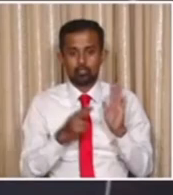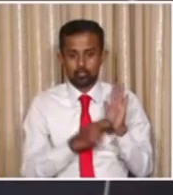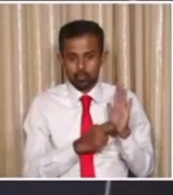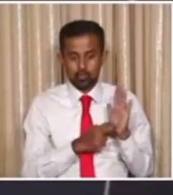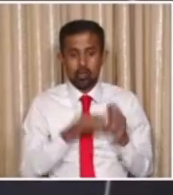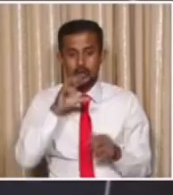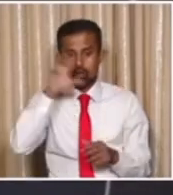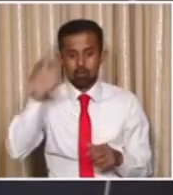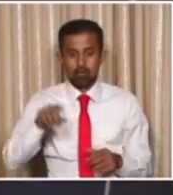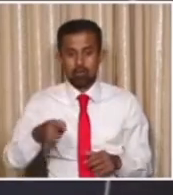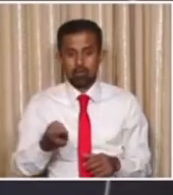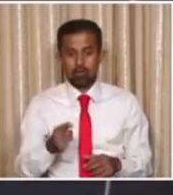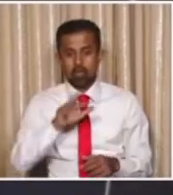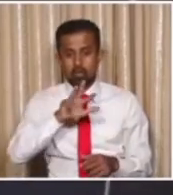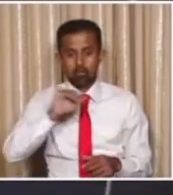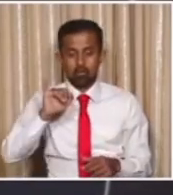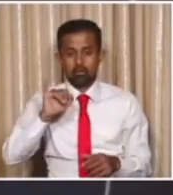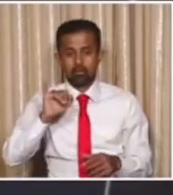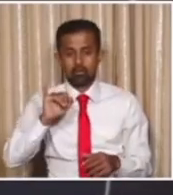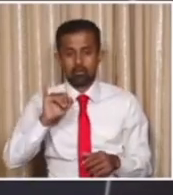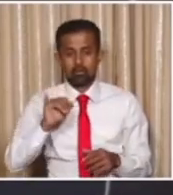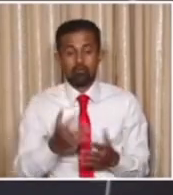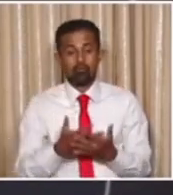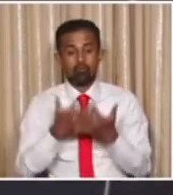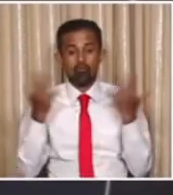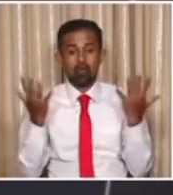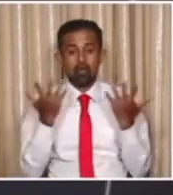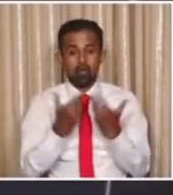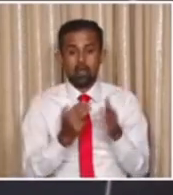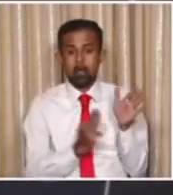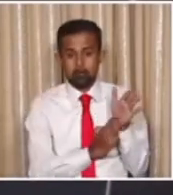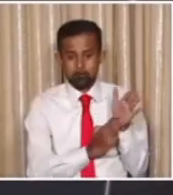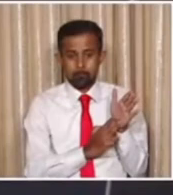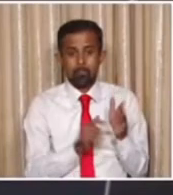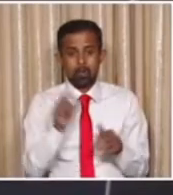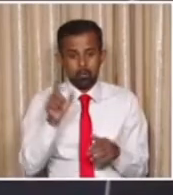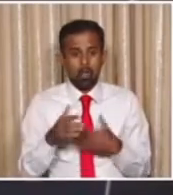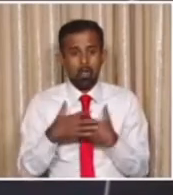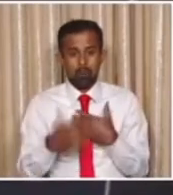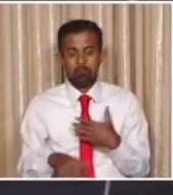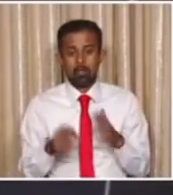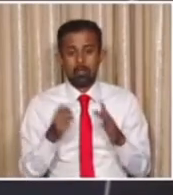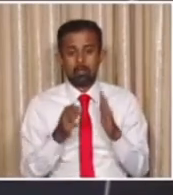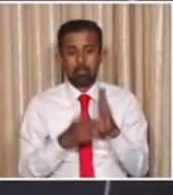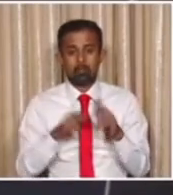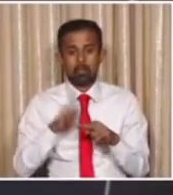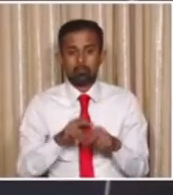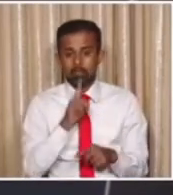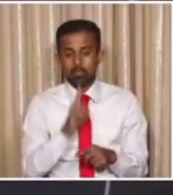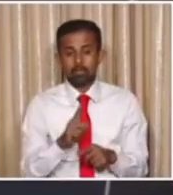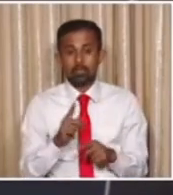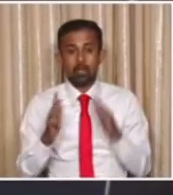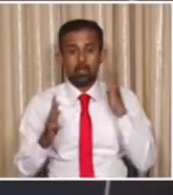තිබෙන රටවල් 196න් අතිවිශාල ප්‍රමාණයක් ඒ සමාජික ඒතර IMF එක කියන්නේ ෆන්ඩ් එකක්